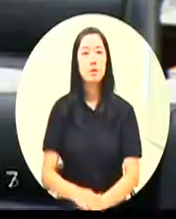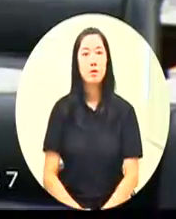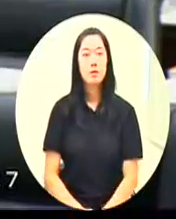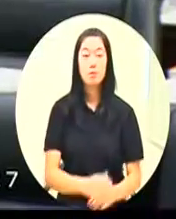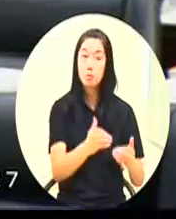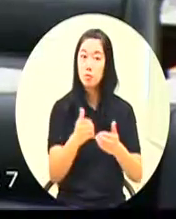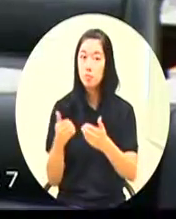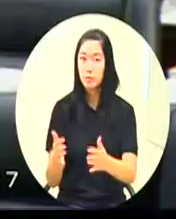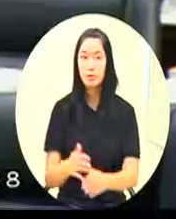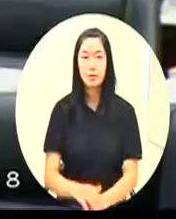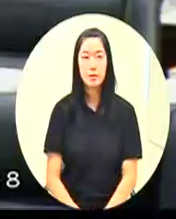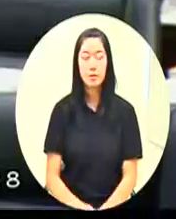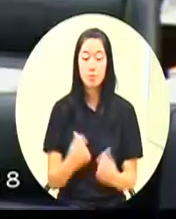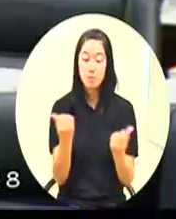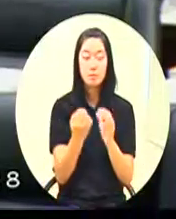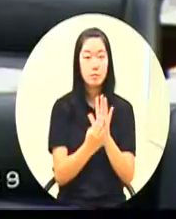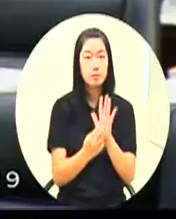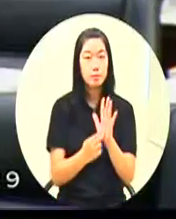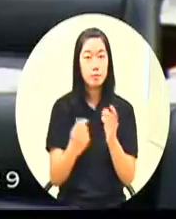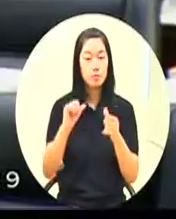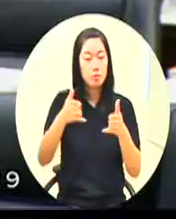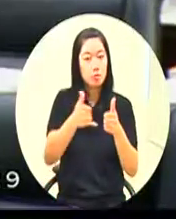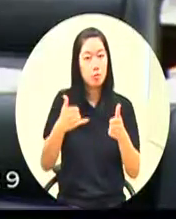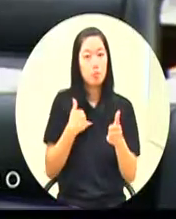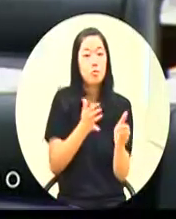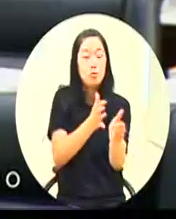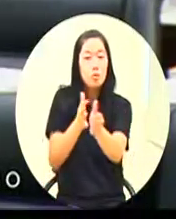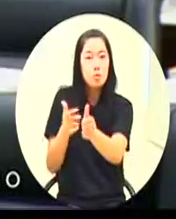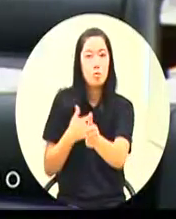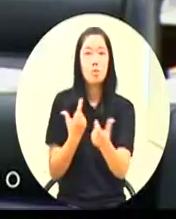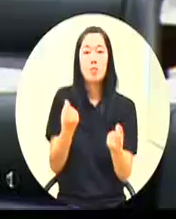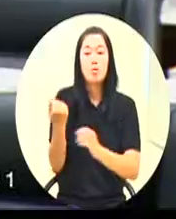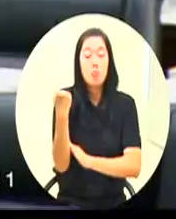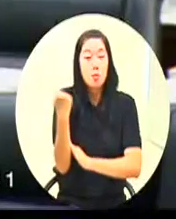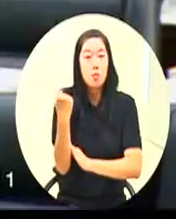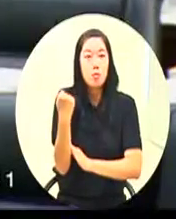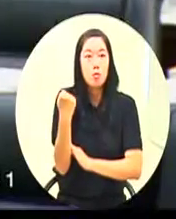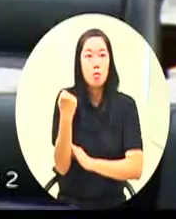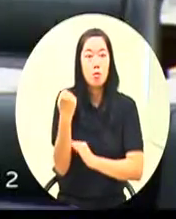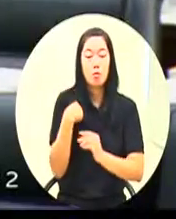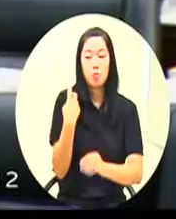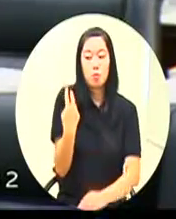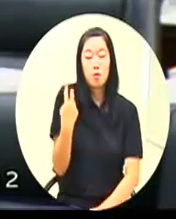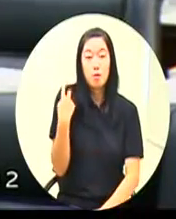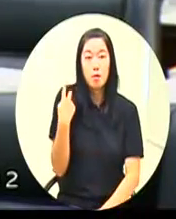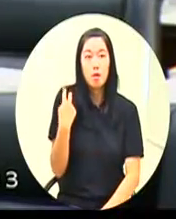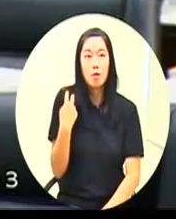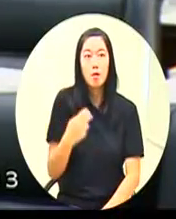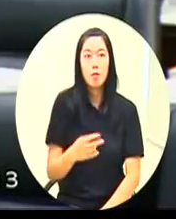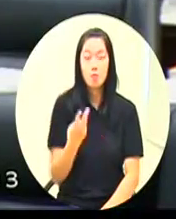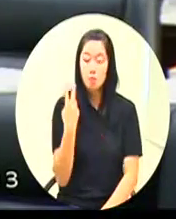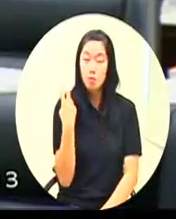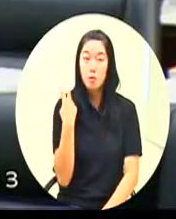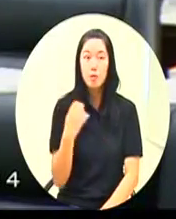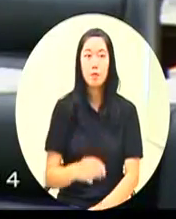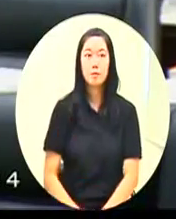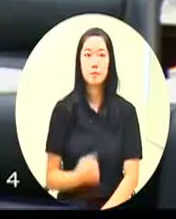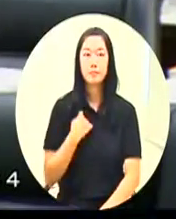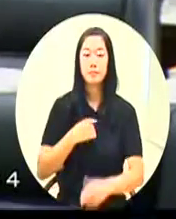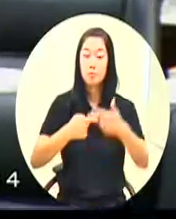不应该做哈。比如说我们议员问政啊，我也很努力啊，像我前天前天对礼